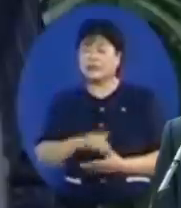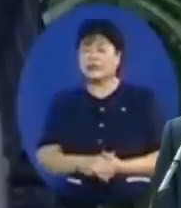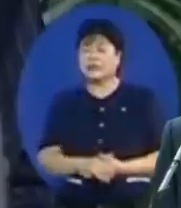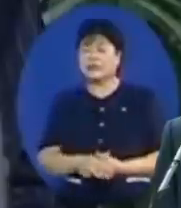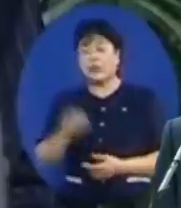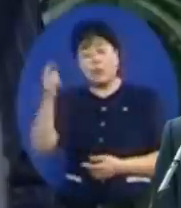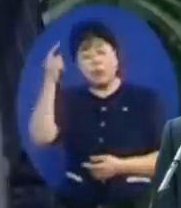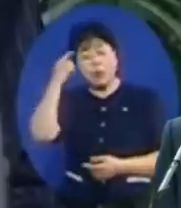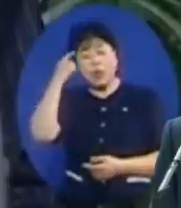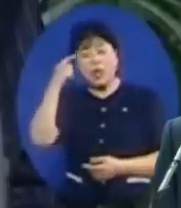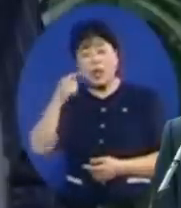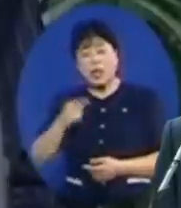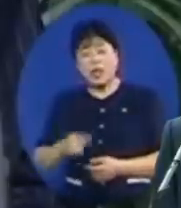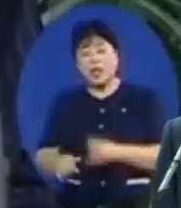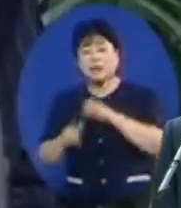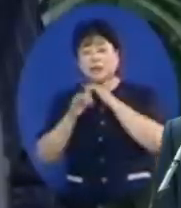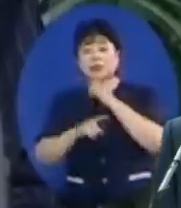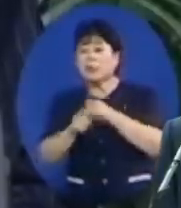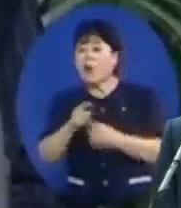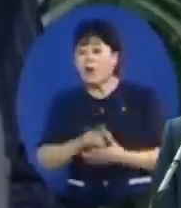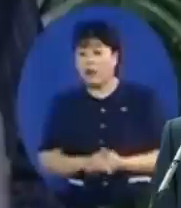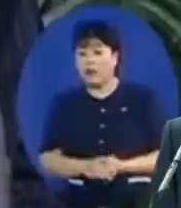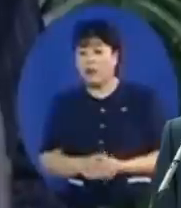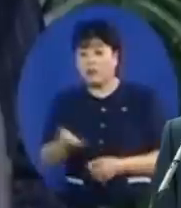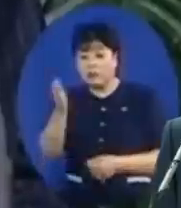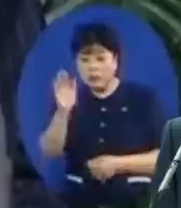왜 자살을 했겠습니까? 그러나